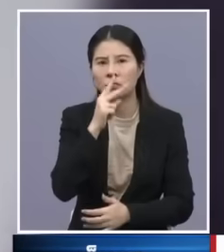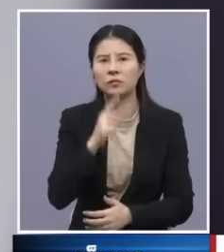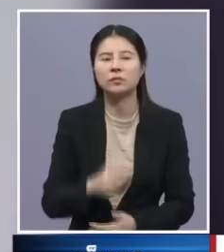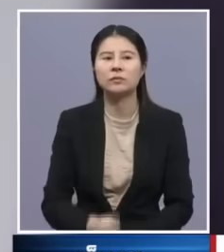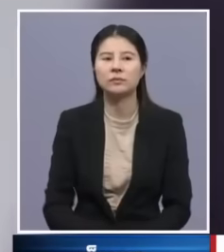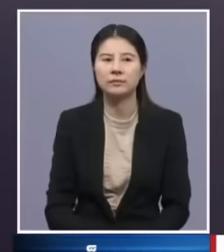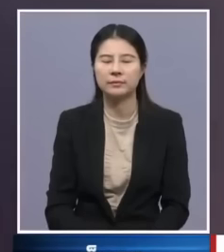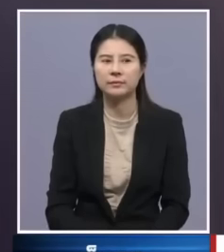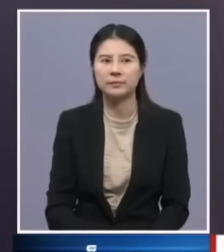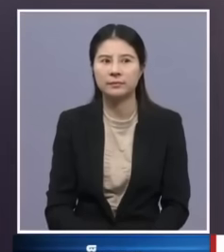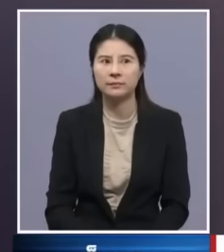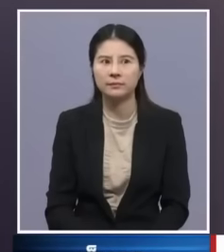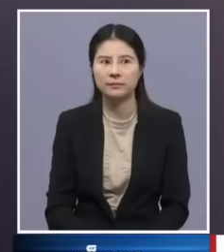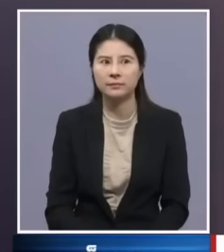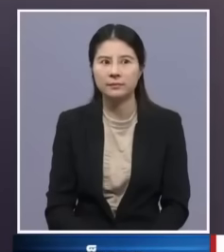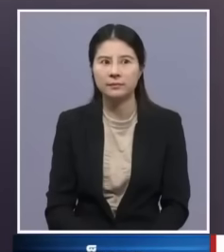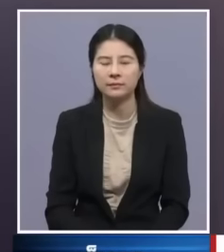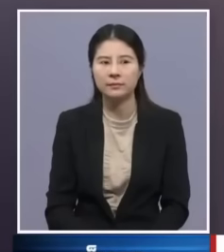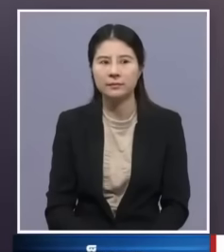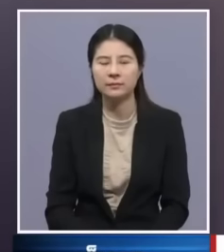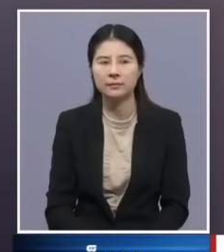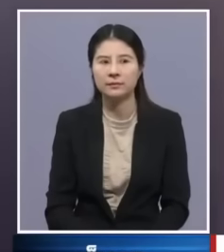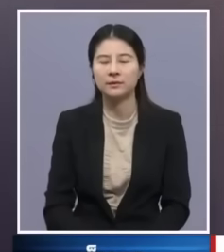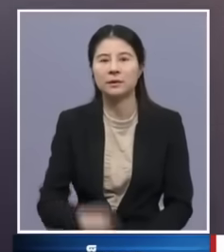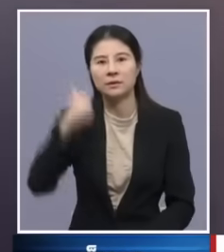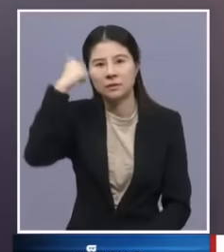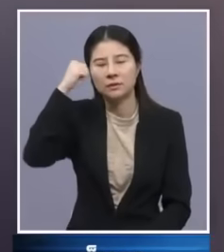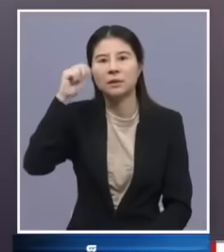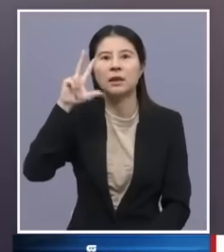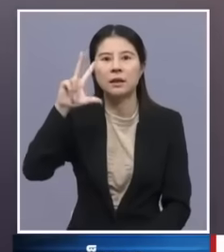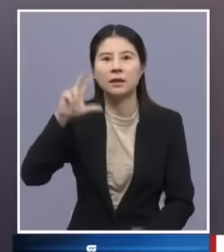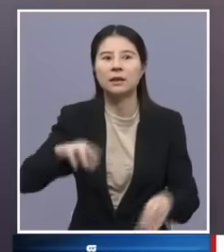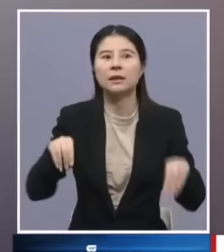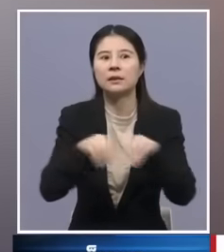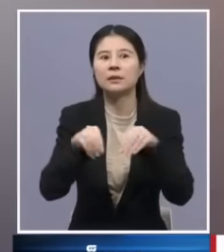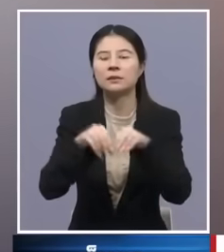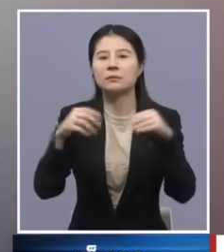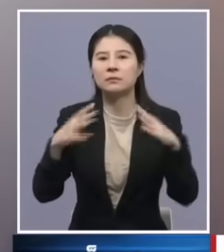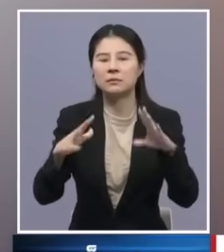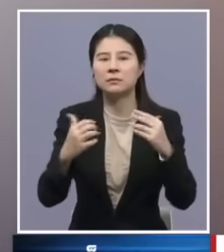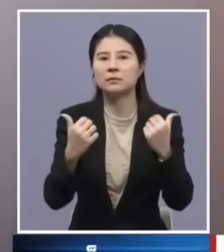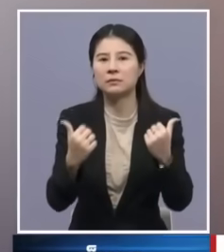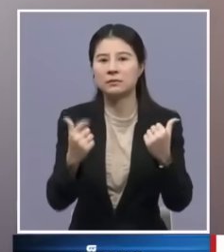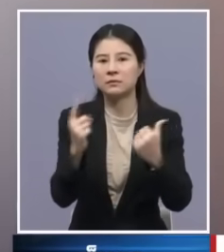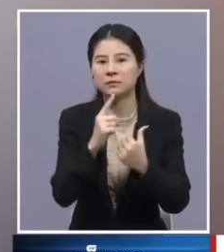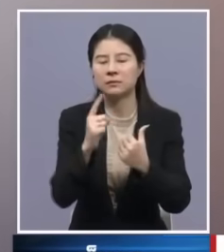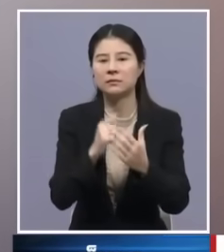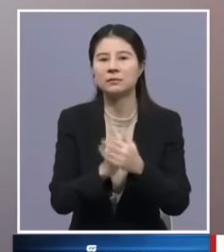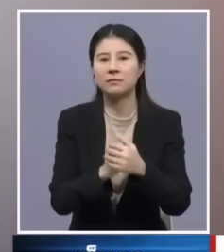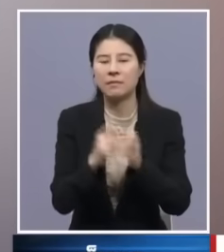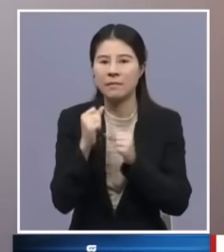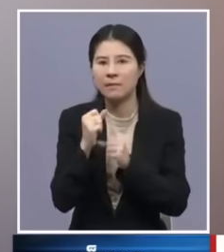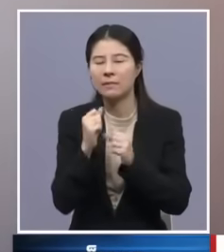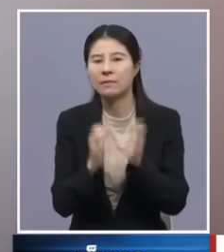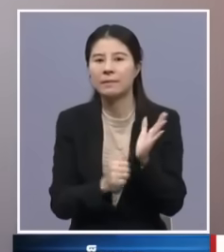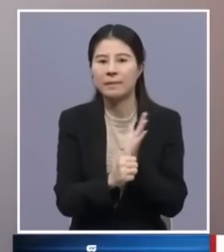างช่วงค่ะ เหลือเวลาอีกเพียงแค่3วันค่ะพี่น้องชาวประชาธิปัตย์ทุกคนวันนี้เราต้องกล้าเปลี่